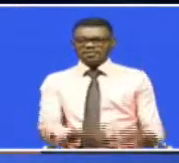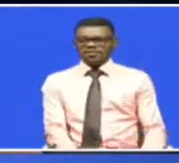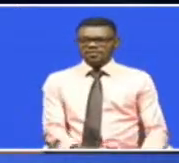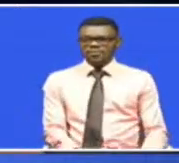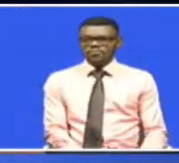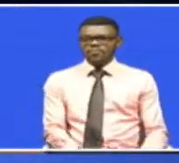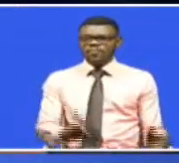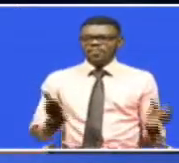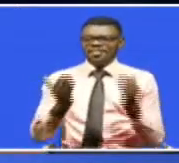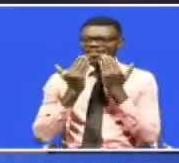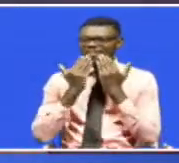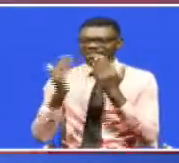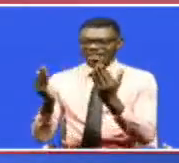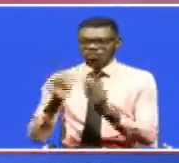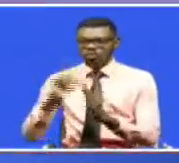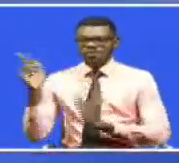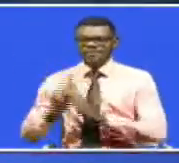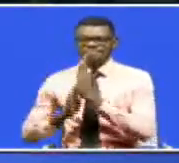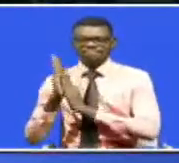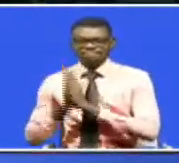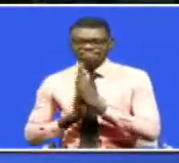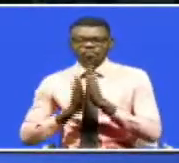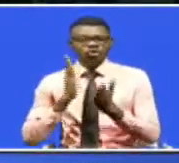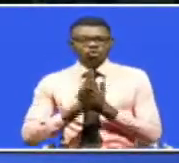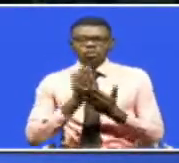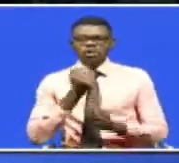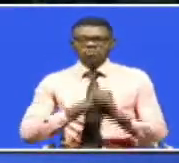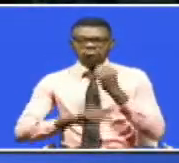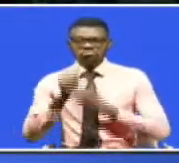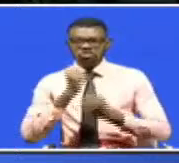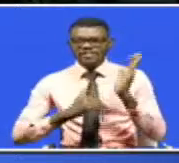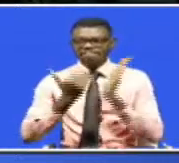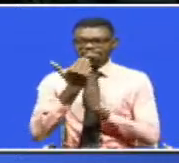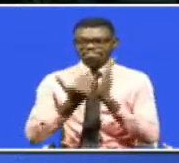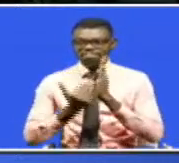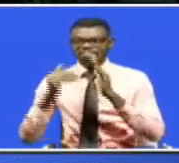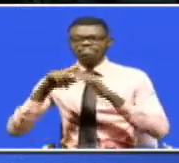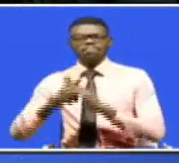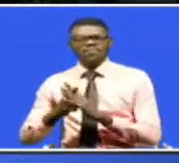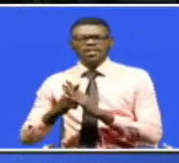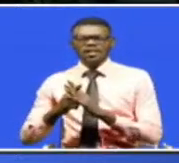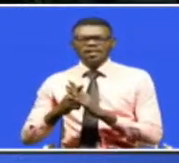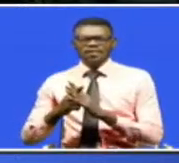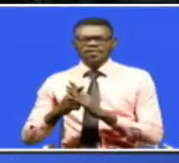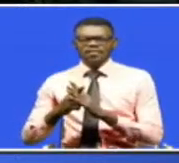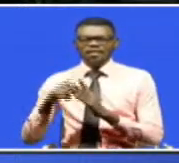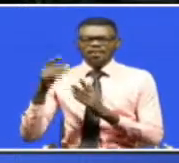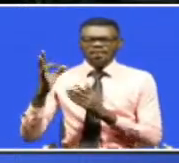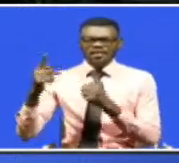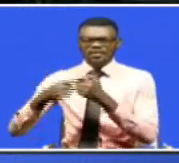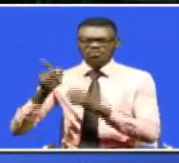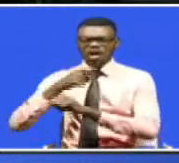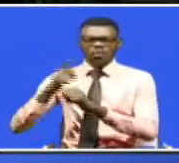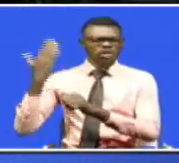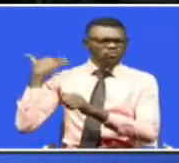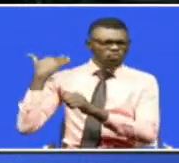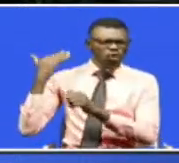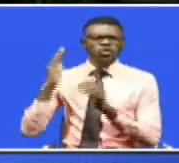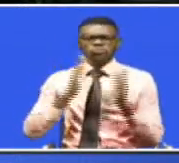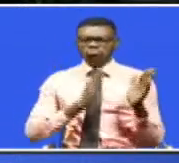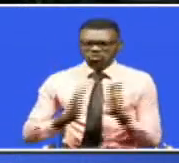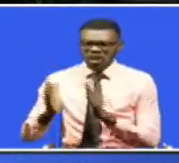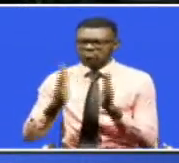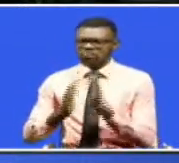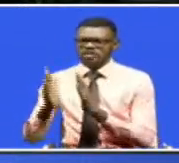Na asante sana Zubeida. Ni shughuli ambayo ilianza zaidi ya masaa 36. Shughuli ambayo ilianza hapo